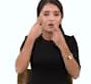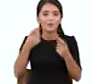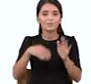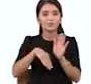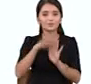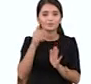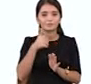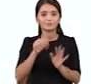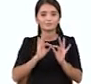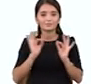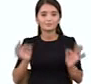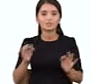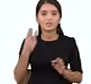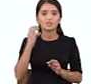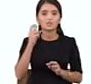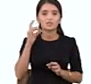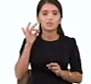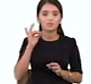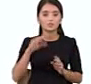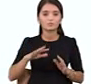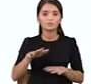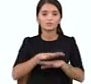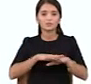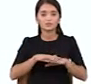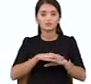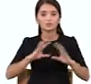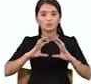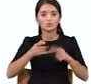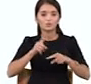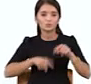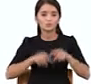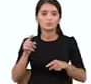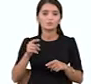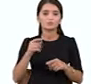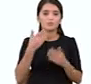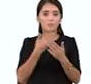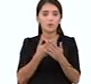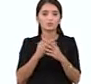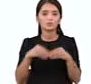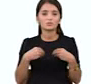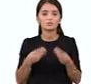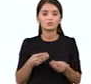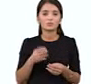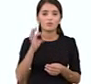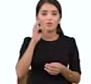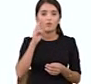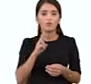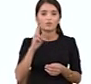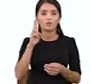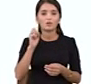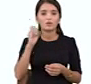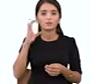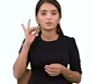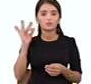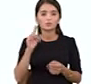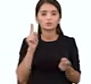xushxabar ma'nosini bildirar ekan. Shahrim, diyorim, yurtim ma'nolarini bildirar ekan. Oq